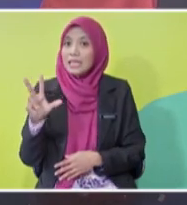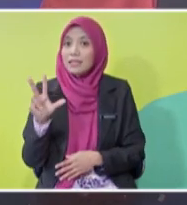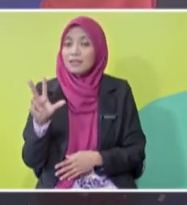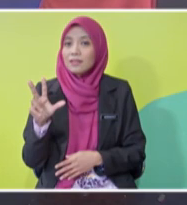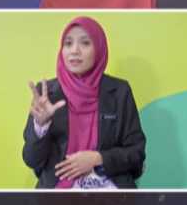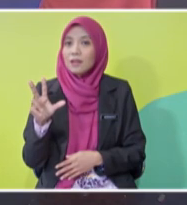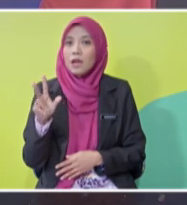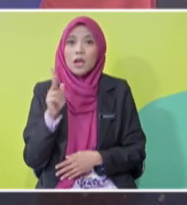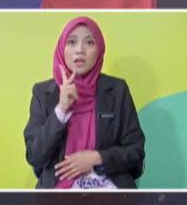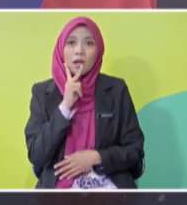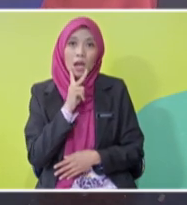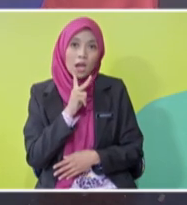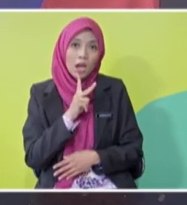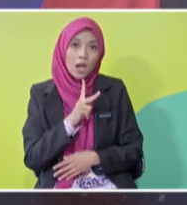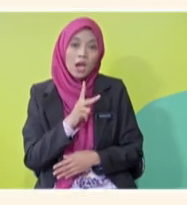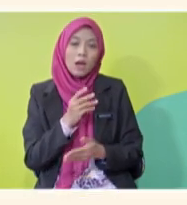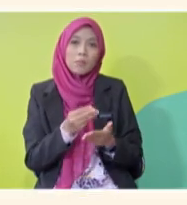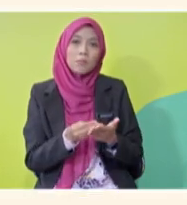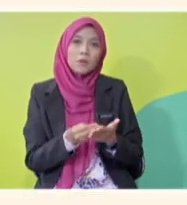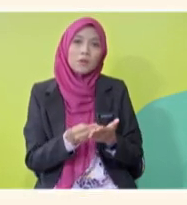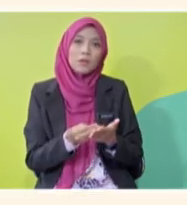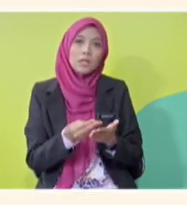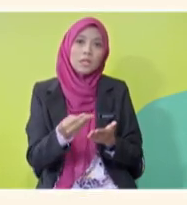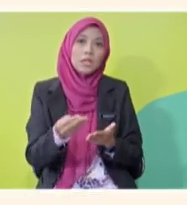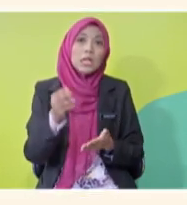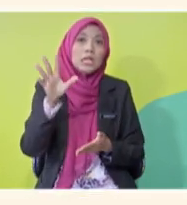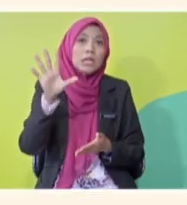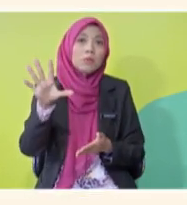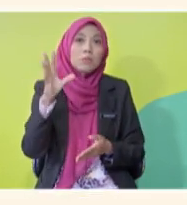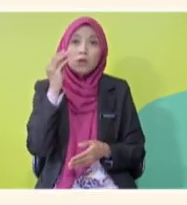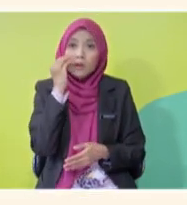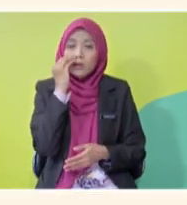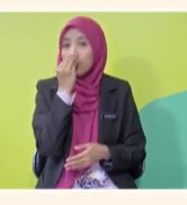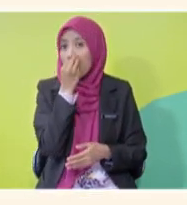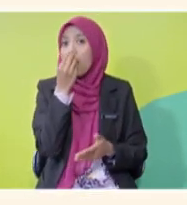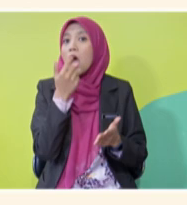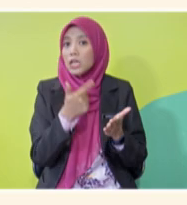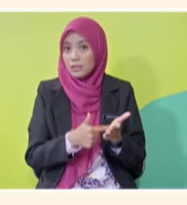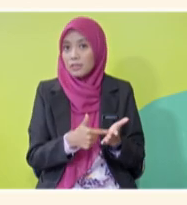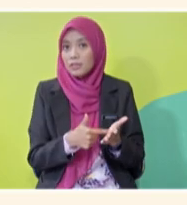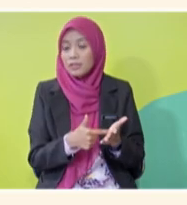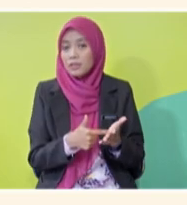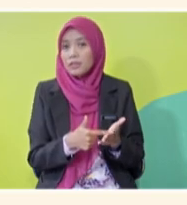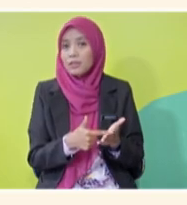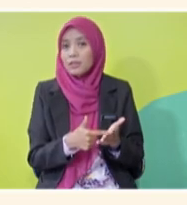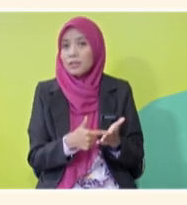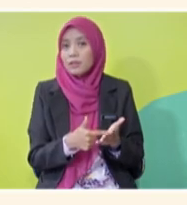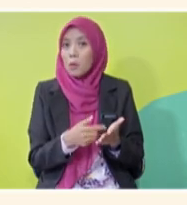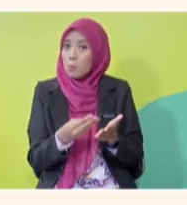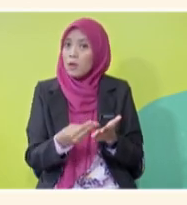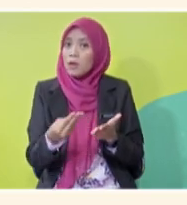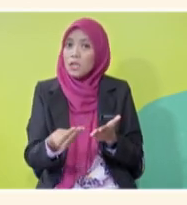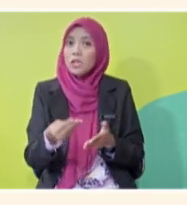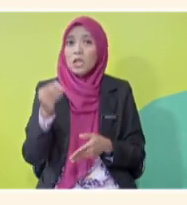Kakak beli lima Kuntum bunga lagi Oke beli 5